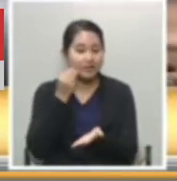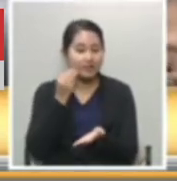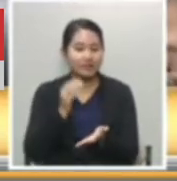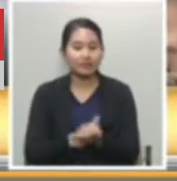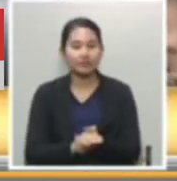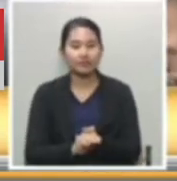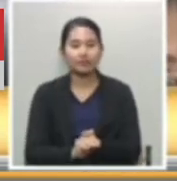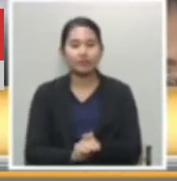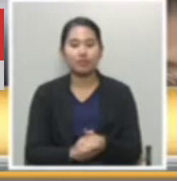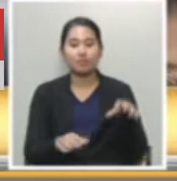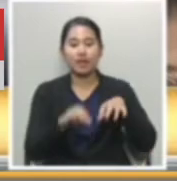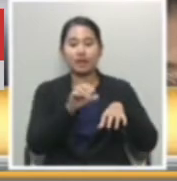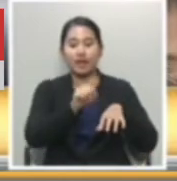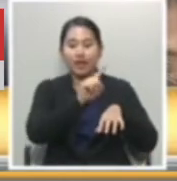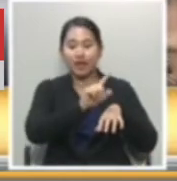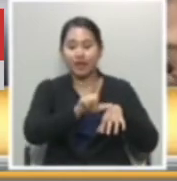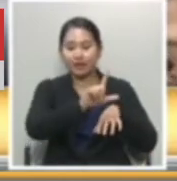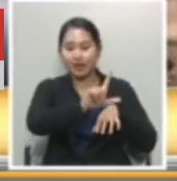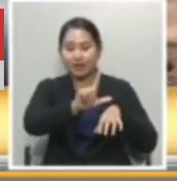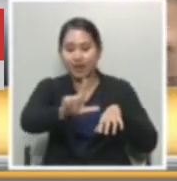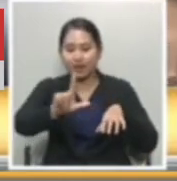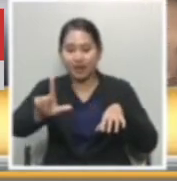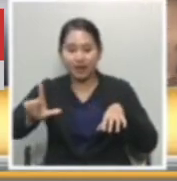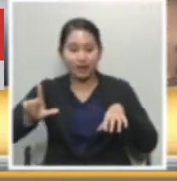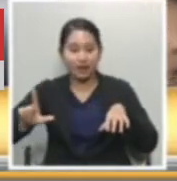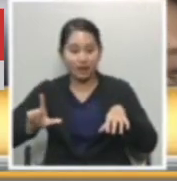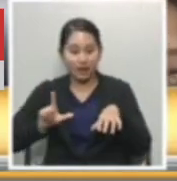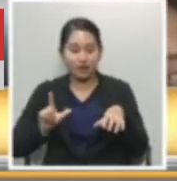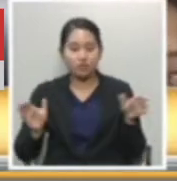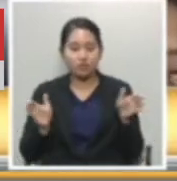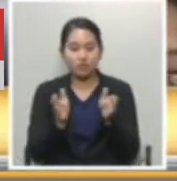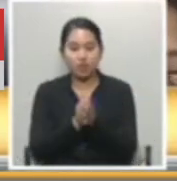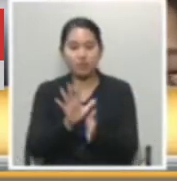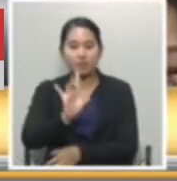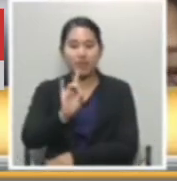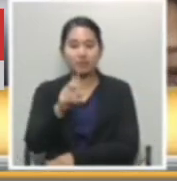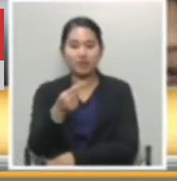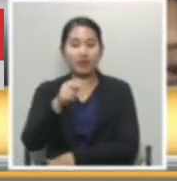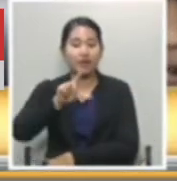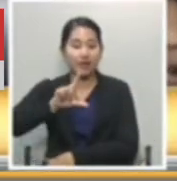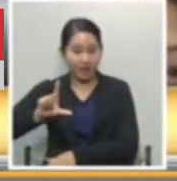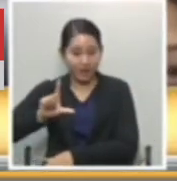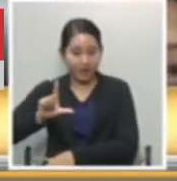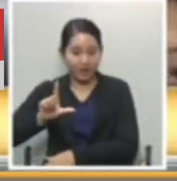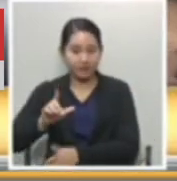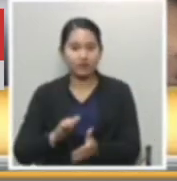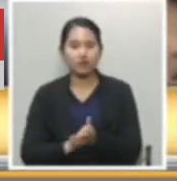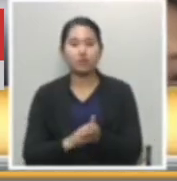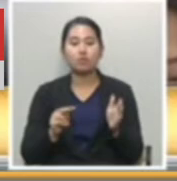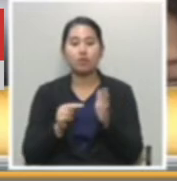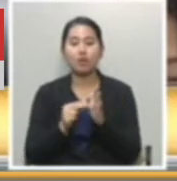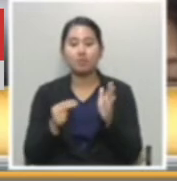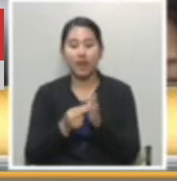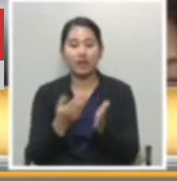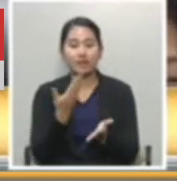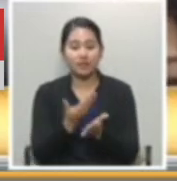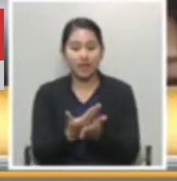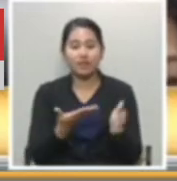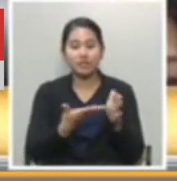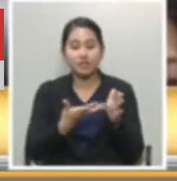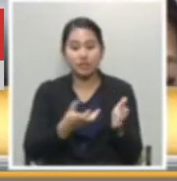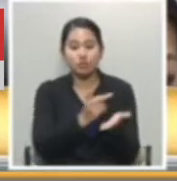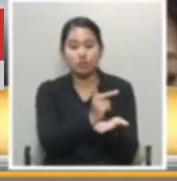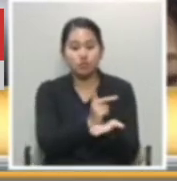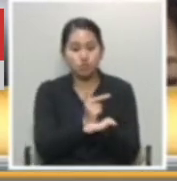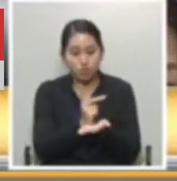ละ1ล้านบาทใช้เงินไปประมาณแค่ 80,000 ล้านบาทเท่านั้นเองเพื่อให้พี่น้องประชาชนใช้เป็นแหล่งเงินทุนในการกู้เพื่